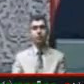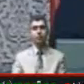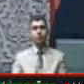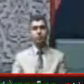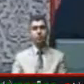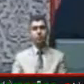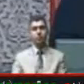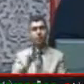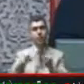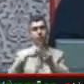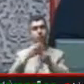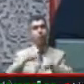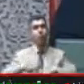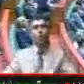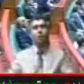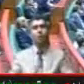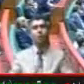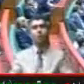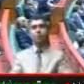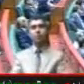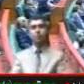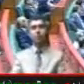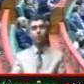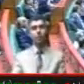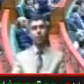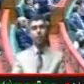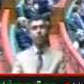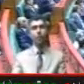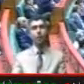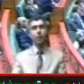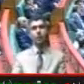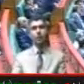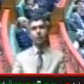المستشار. سيد الوزير، لكم الكلمة في إطار الجواب.